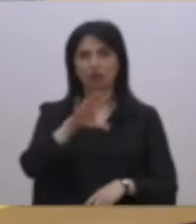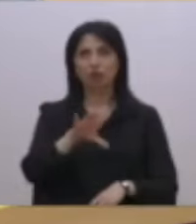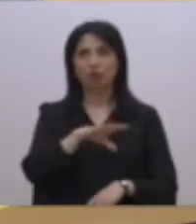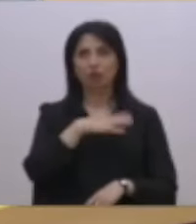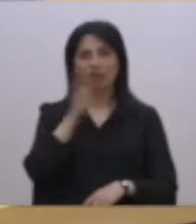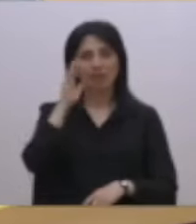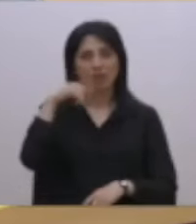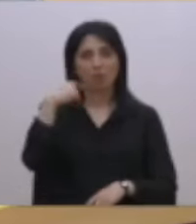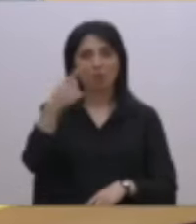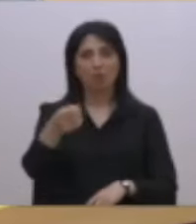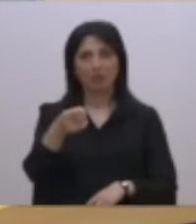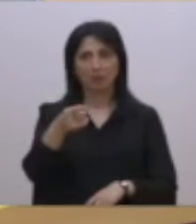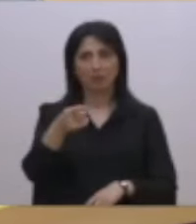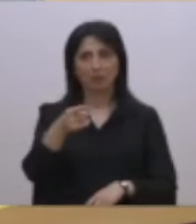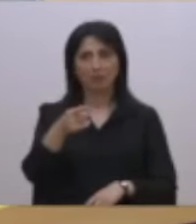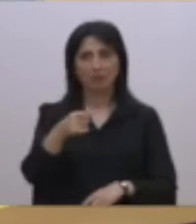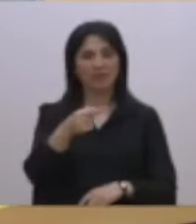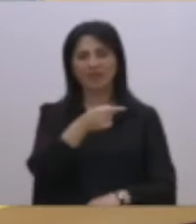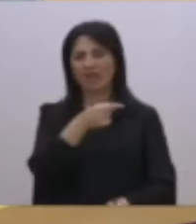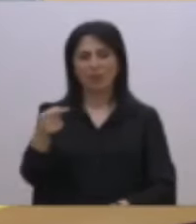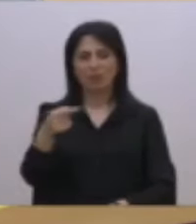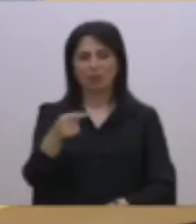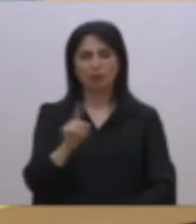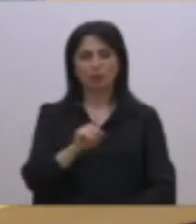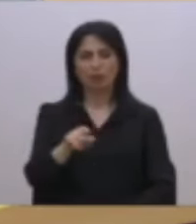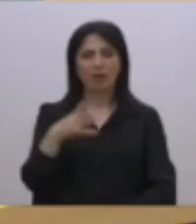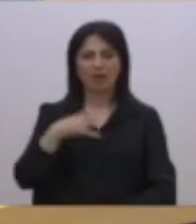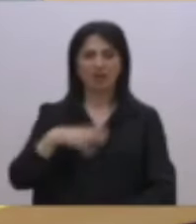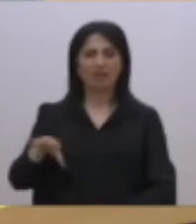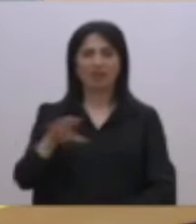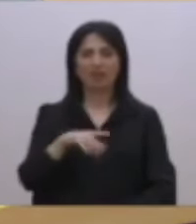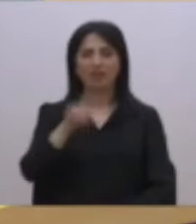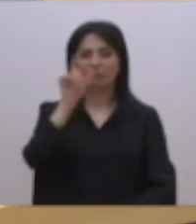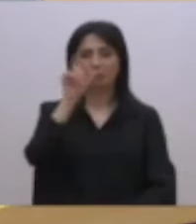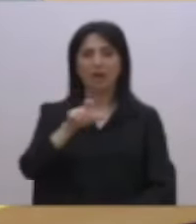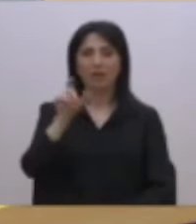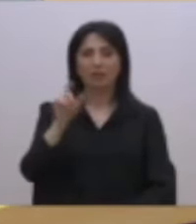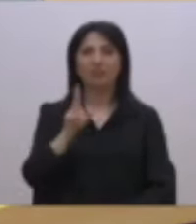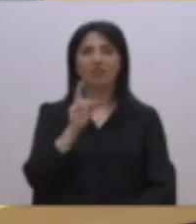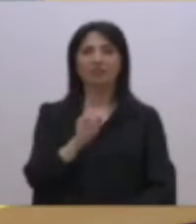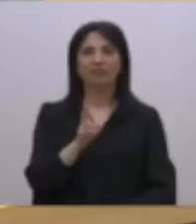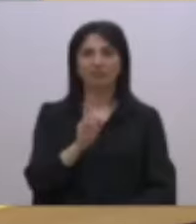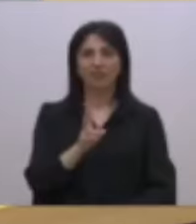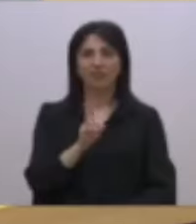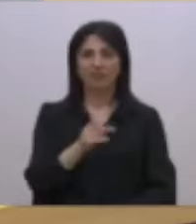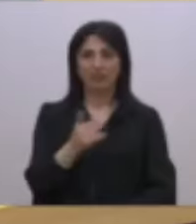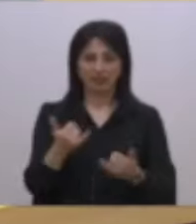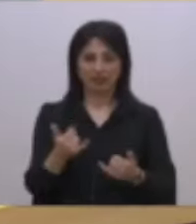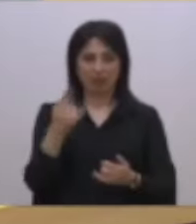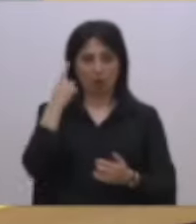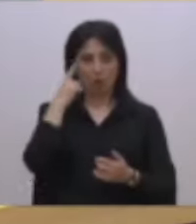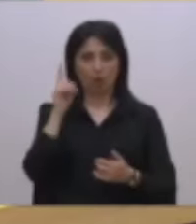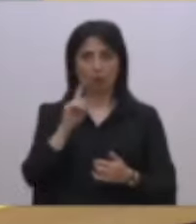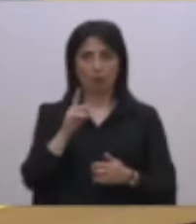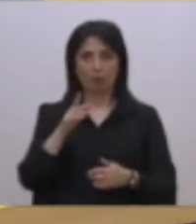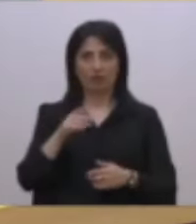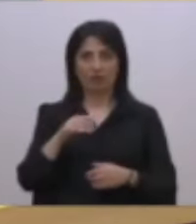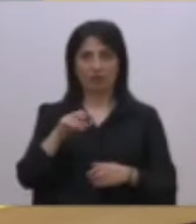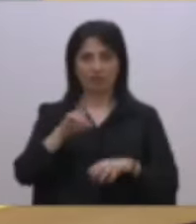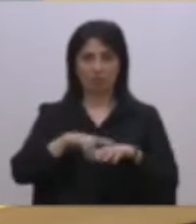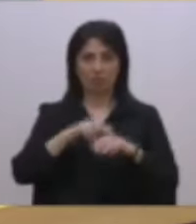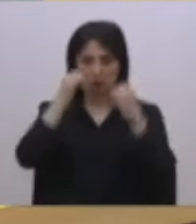კონდეს მომავალი. გამორიცხულია, რომ ამ ქვეყანაში ადამიანები, ვისაც ეხლა გონია, რომ